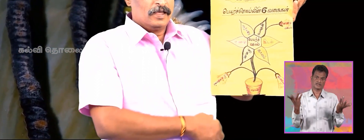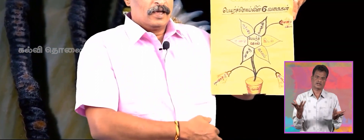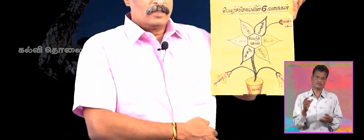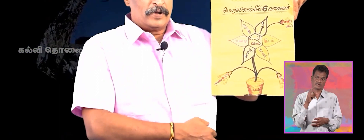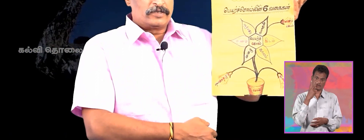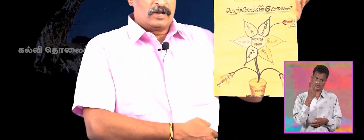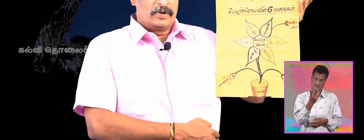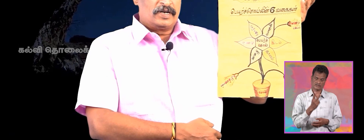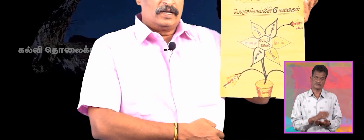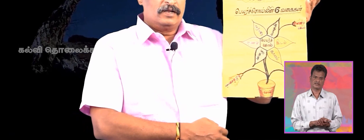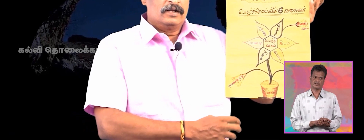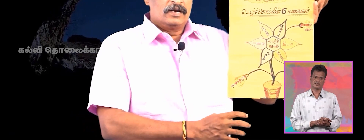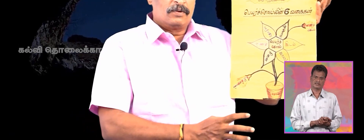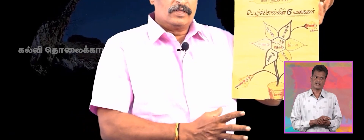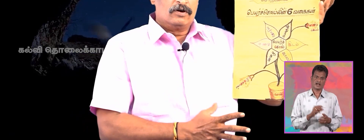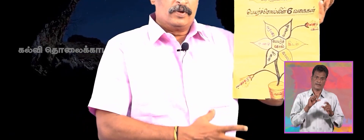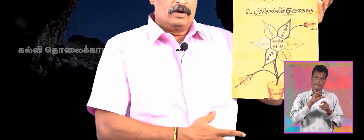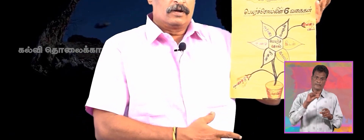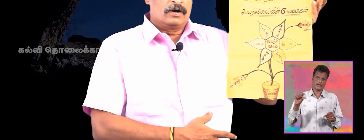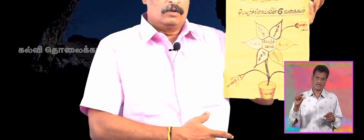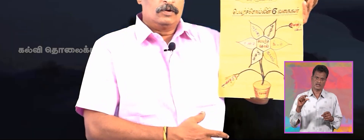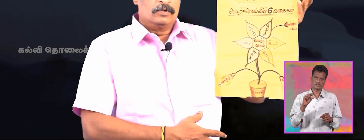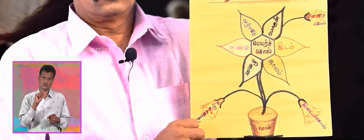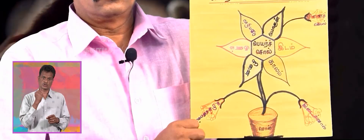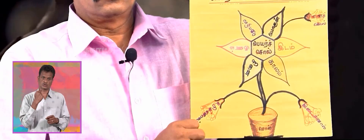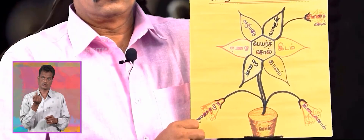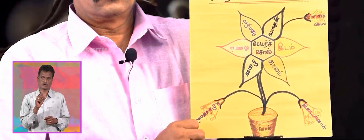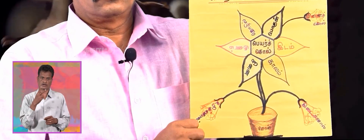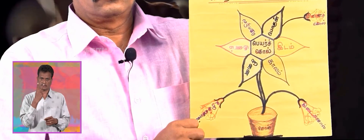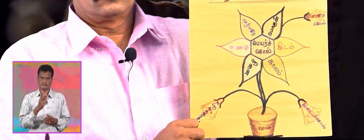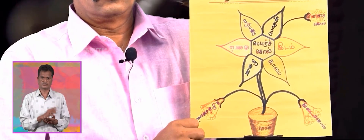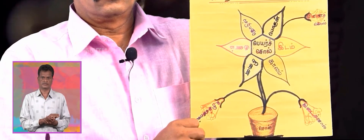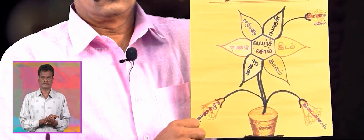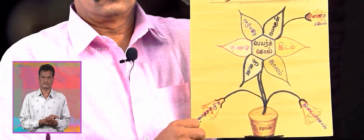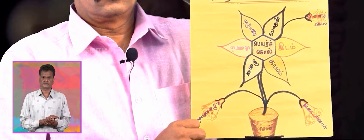காட்டியிருக்கேன். அந்த பெயர்ச்சொல்லை பற்றி நாம் இந்த வகுப்பில் காண்போம்.